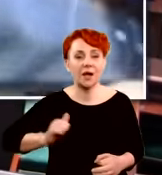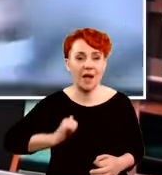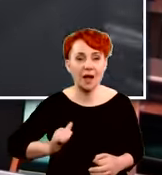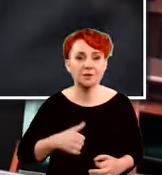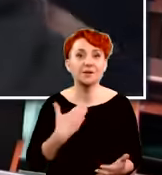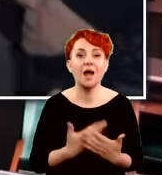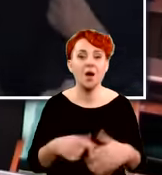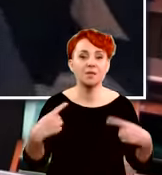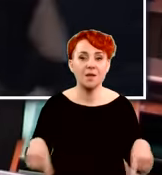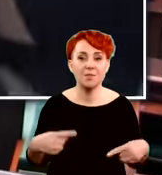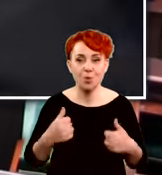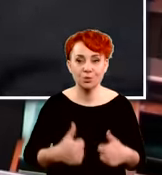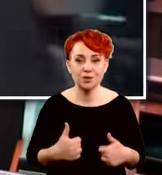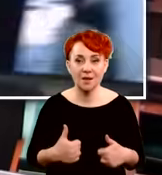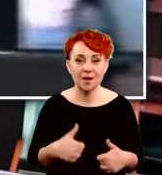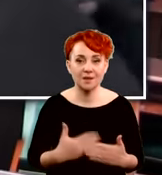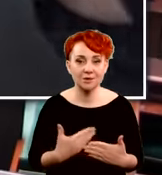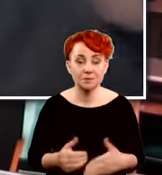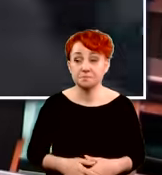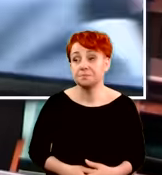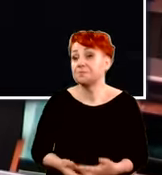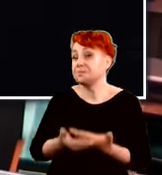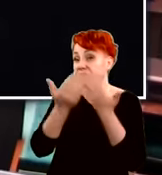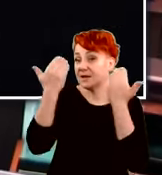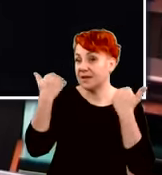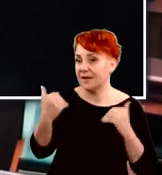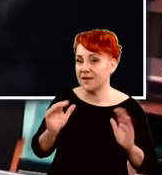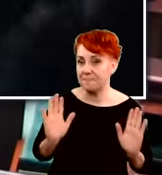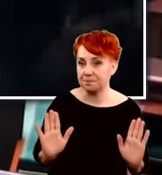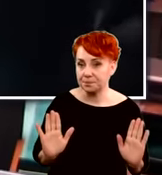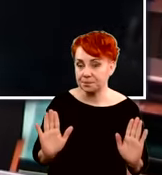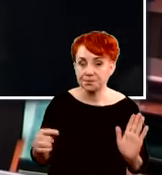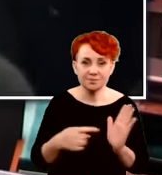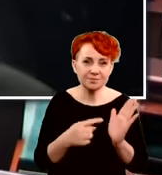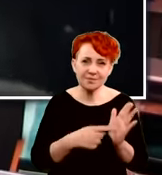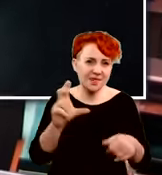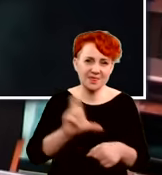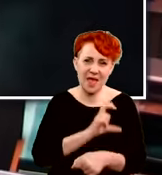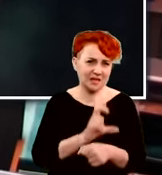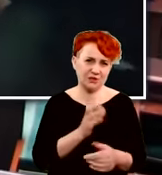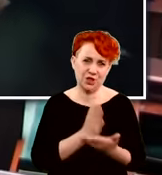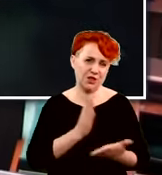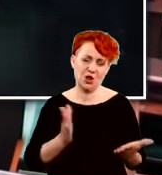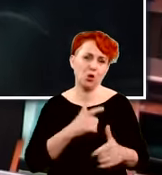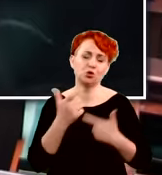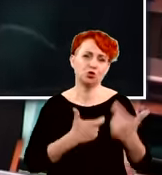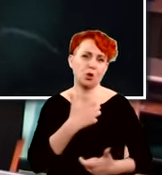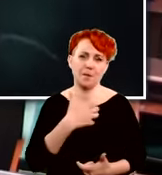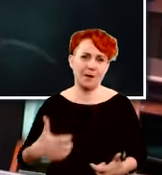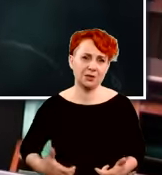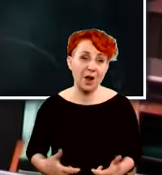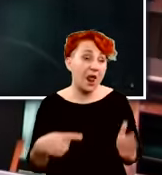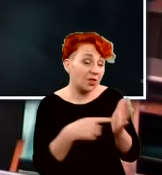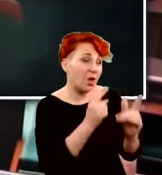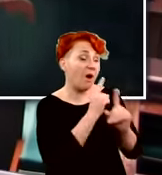nie czekał? Tego nie wiem, pani redaktor, natomiast to jest czynność techniczna, to co robi marszałek. I jeżeli tutaj... Ale ona jest